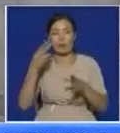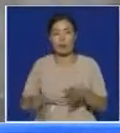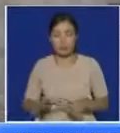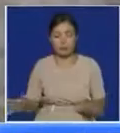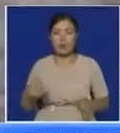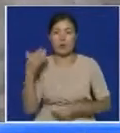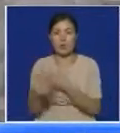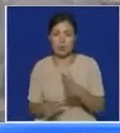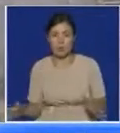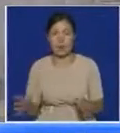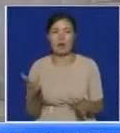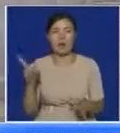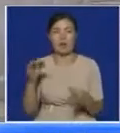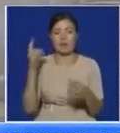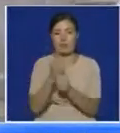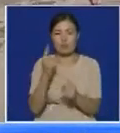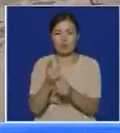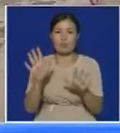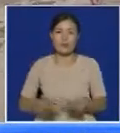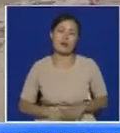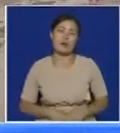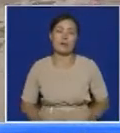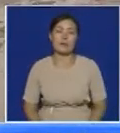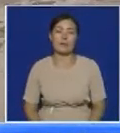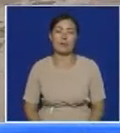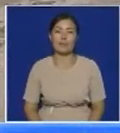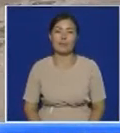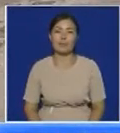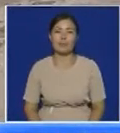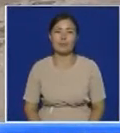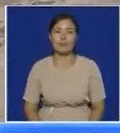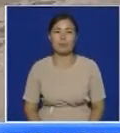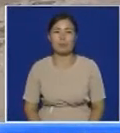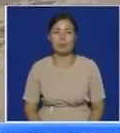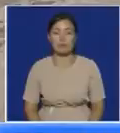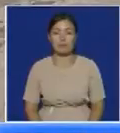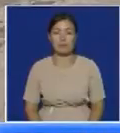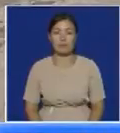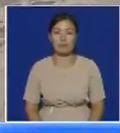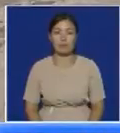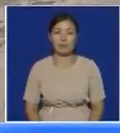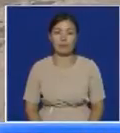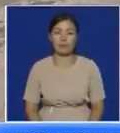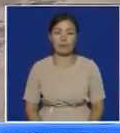не купаться в запрещенных местах. Салтанат Айджанов, Руслан Агаев, Архат Шаткам, Каспий Ахпарат.